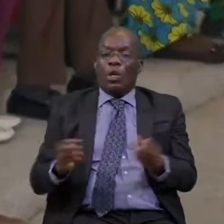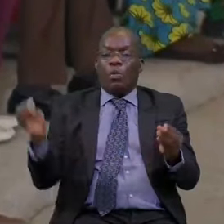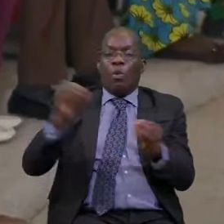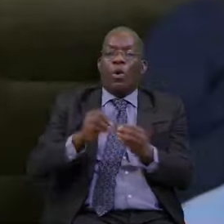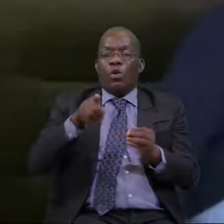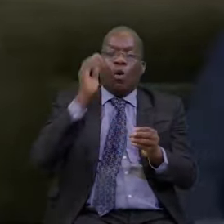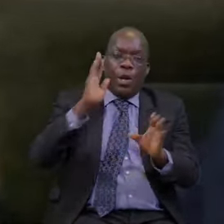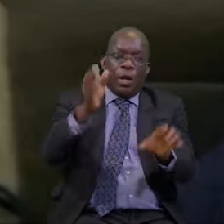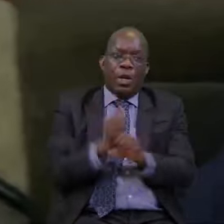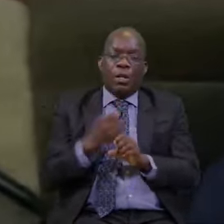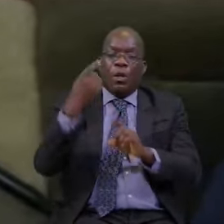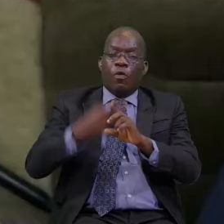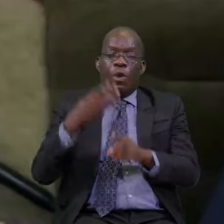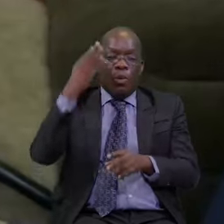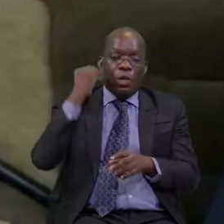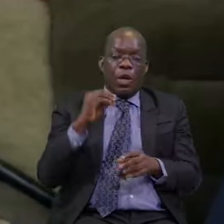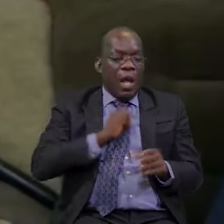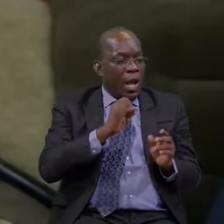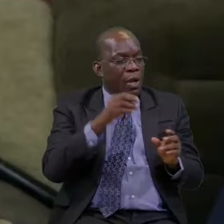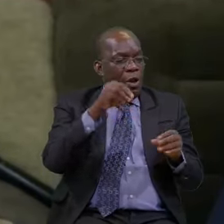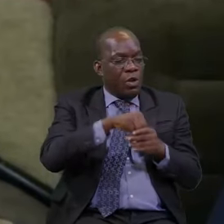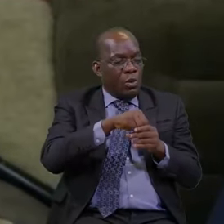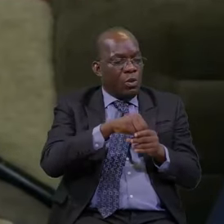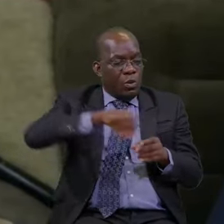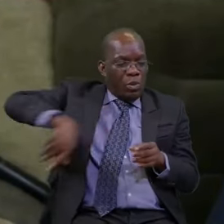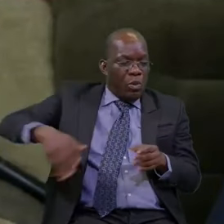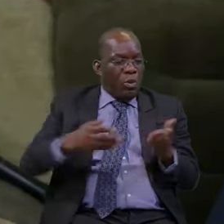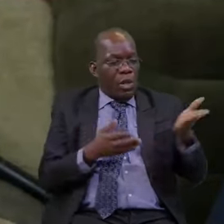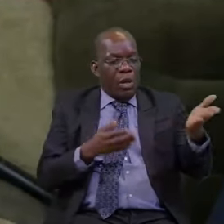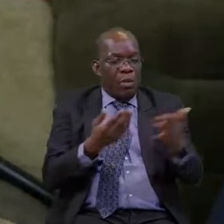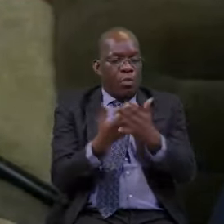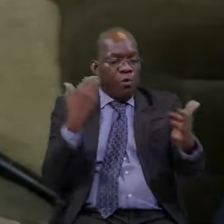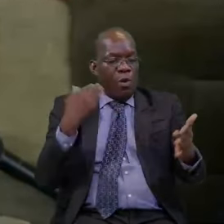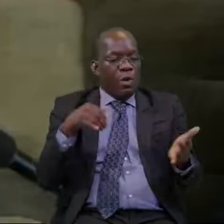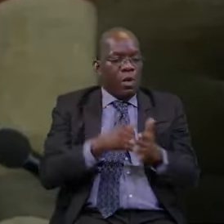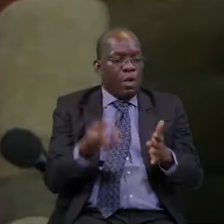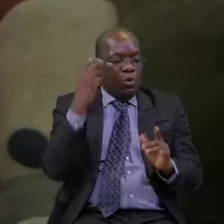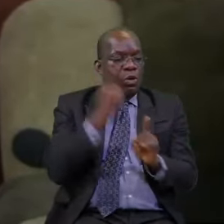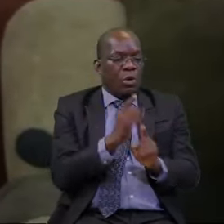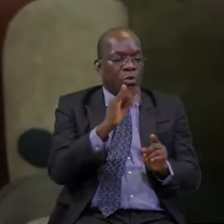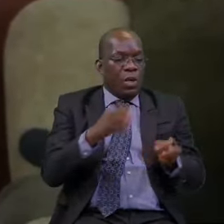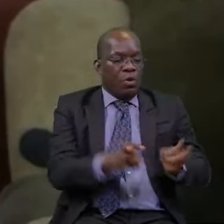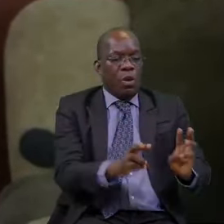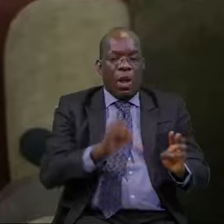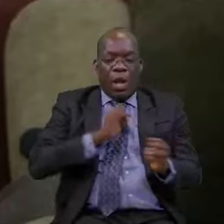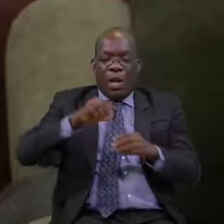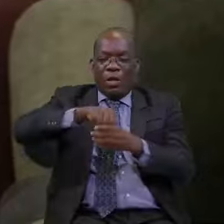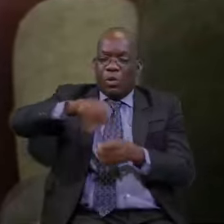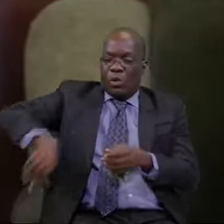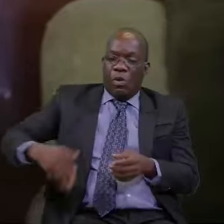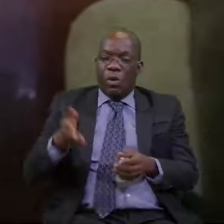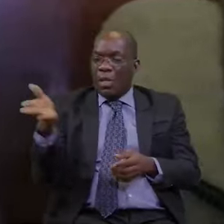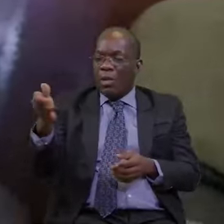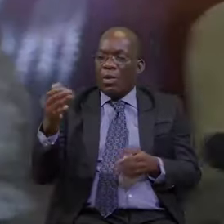par expérience, ouais, j'ai semé là-bas auparavant, ouais, cela n'a pas produit. J'ai semé là-bas, c'est